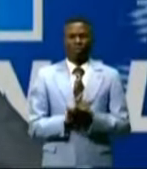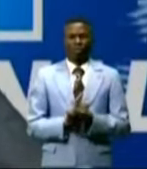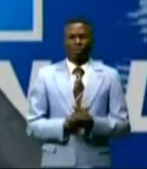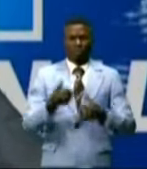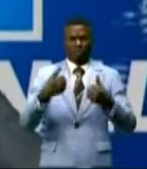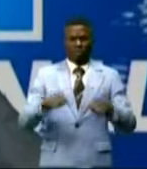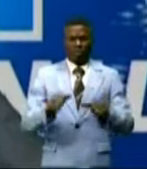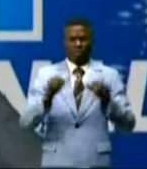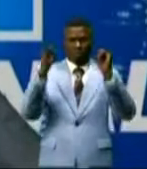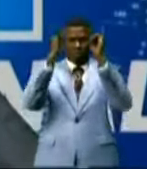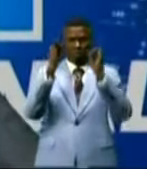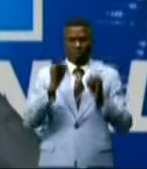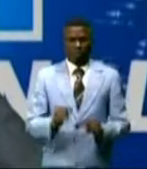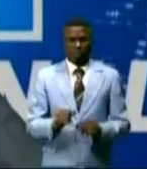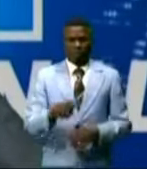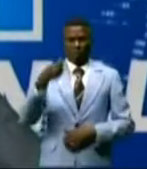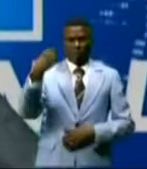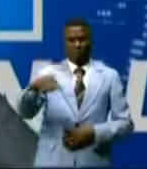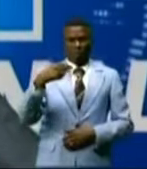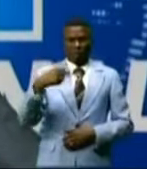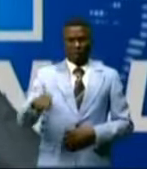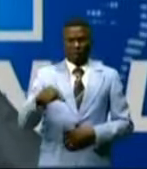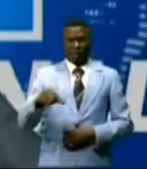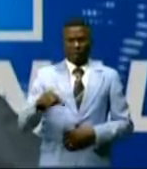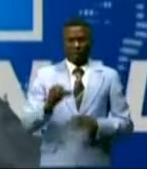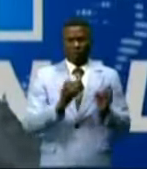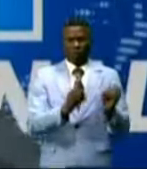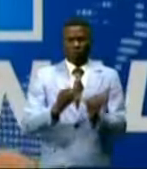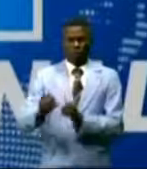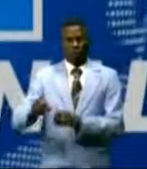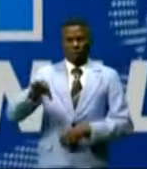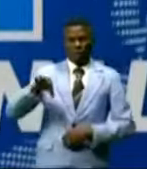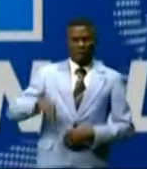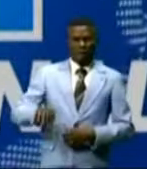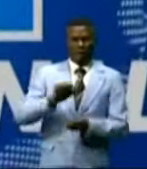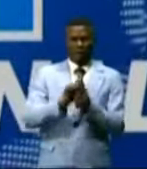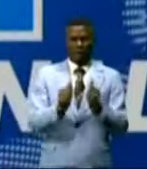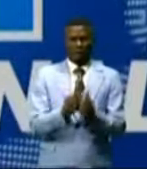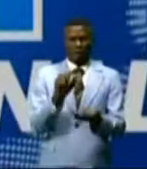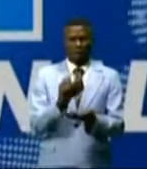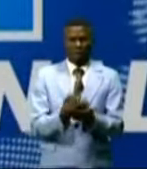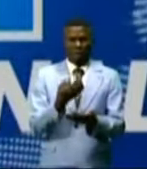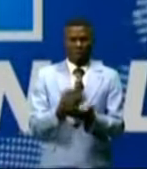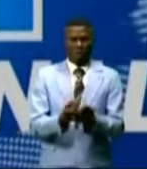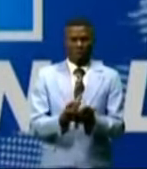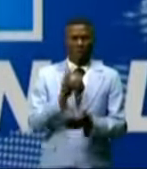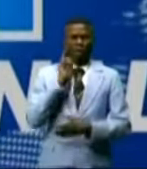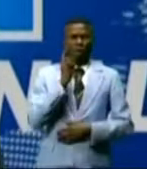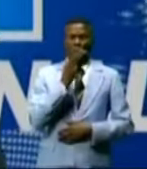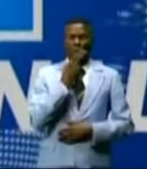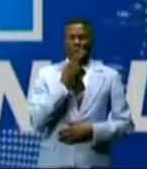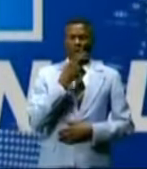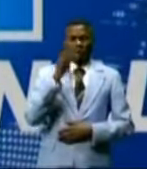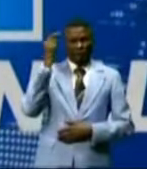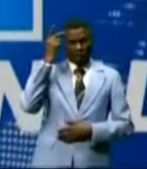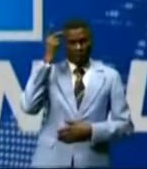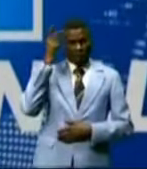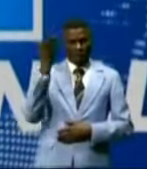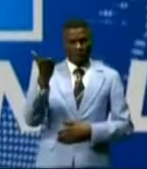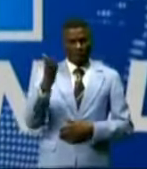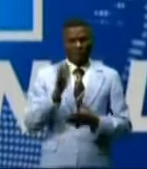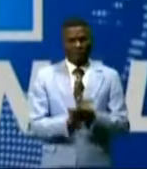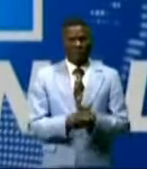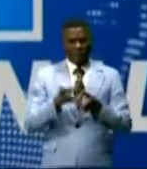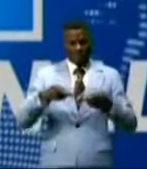Restons dans le numérique. Le café d'échange organisé en faveur du secteur financier au Pullman Hotel par le Data Center Axio